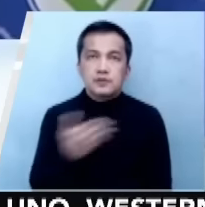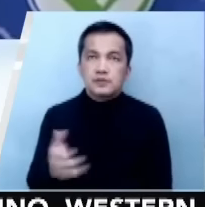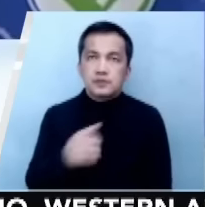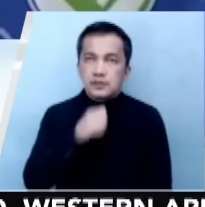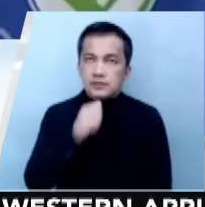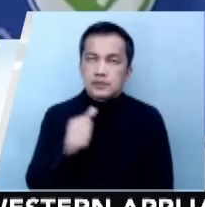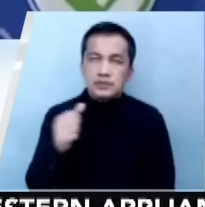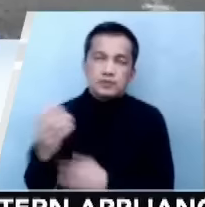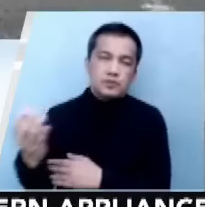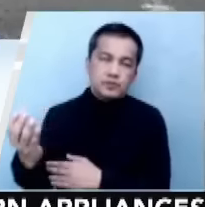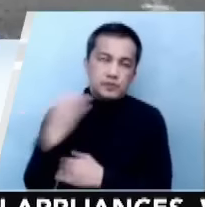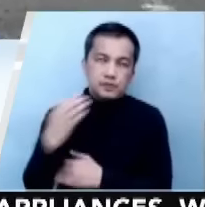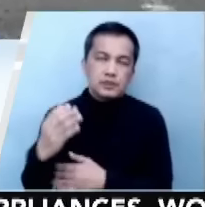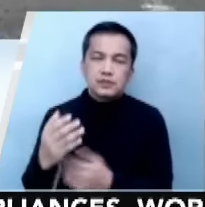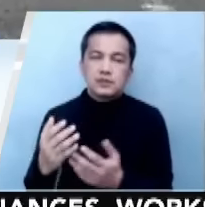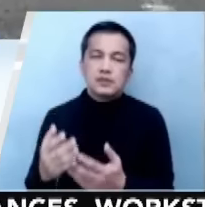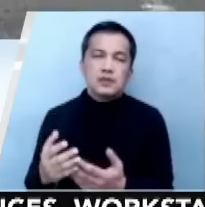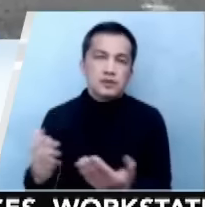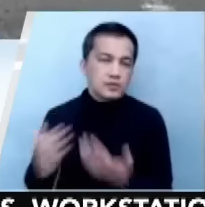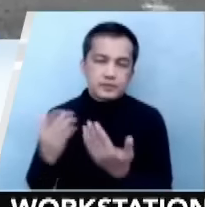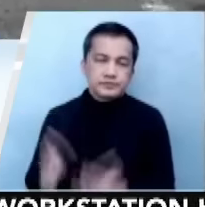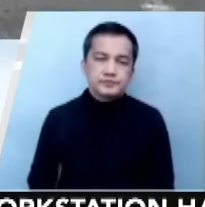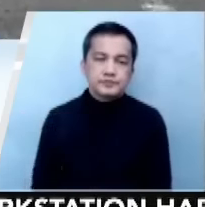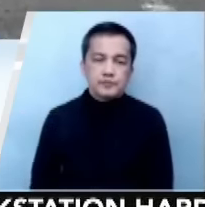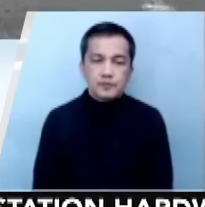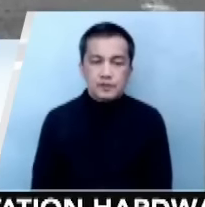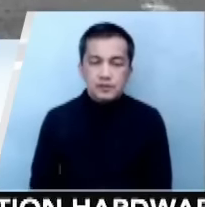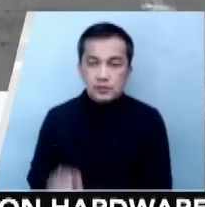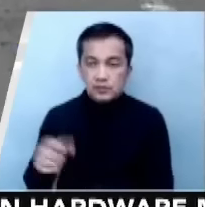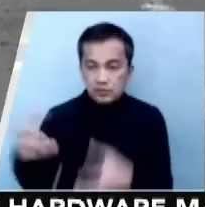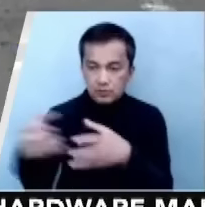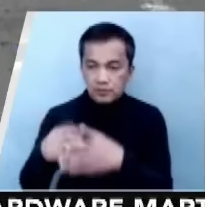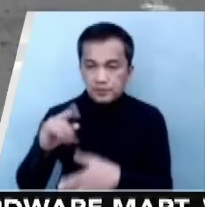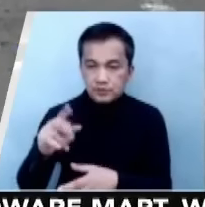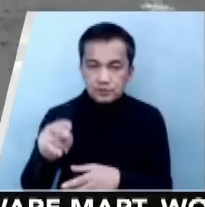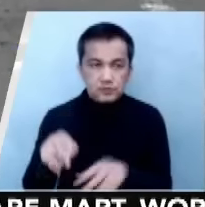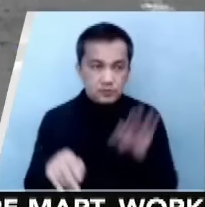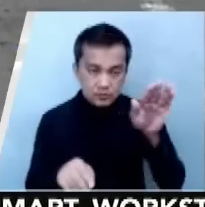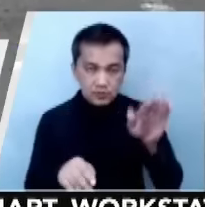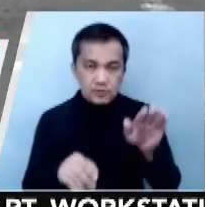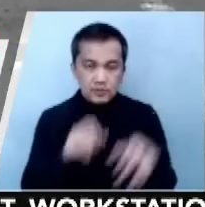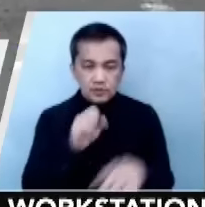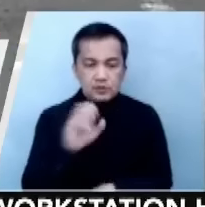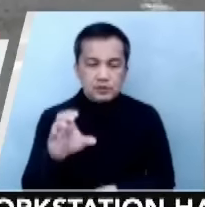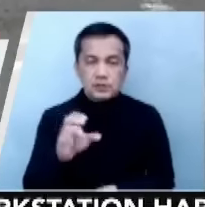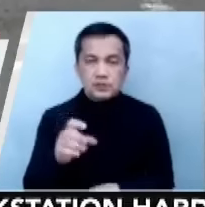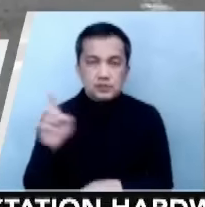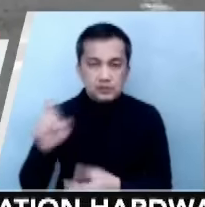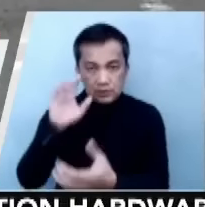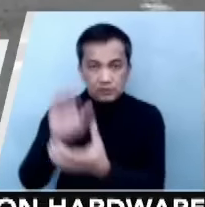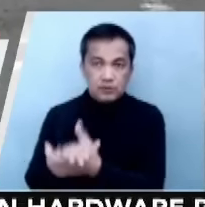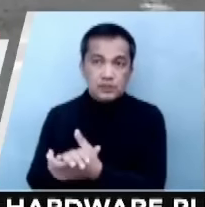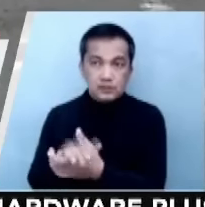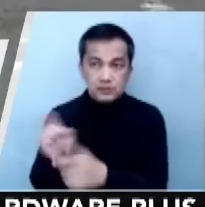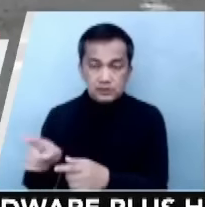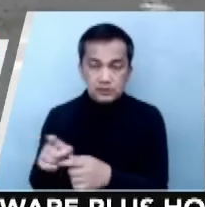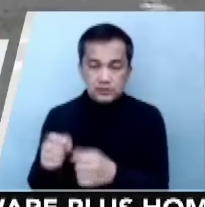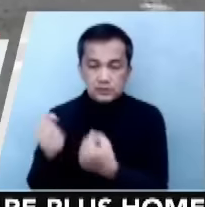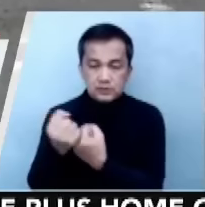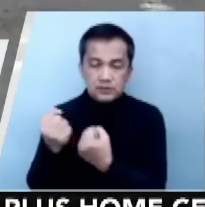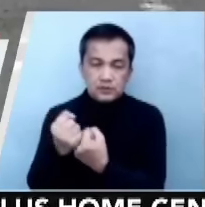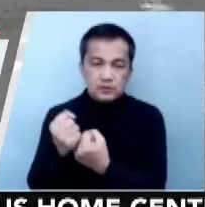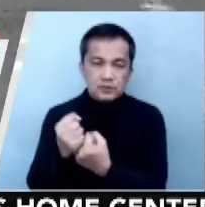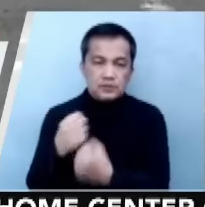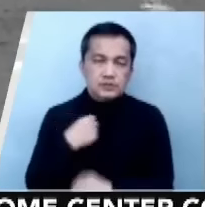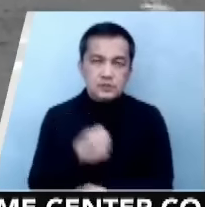kailangang hikayatin. Plano na uli ng grupong piston na dumulog sa Supreme Court dahil naniniwala sila na sinusuportahan ng Senate